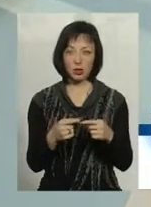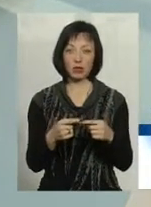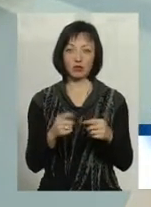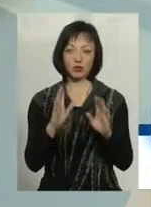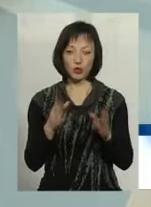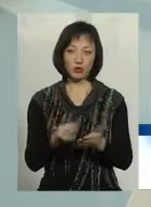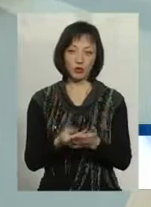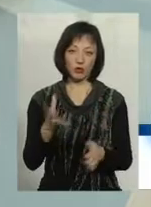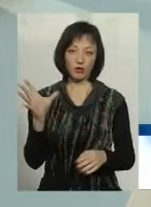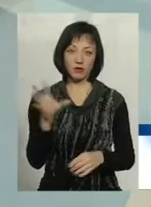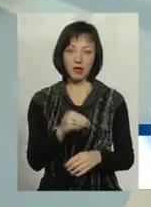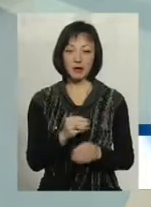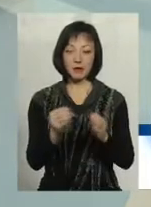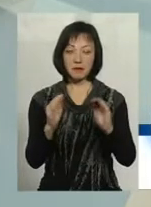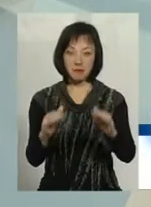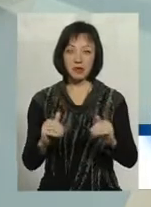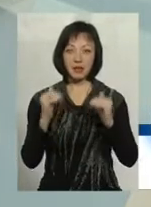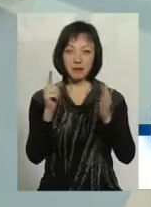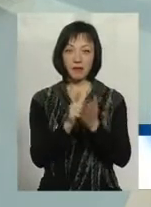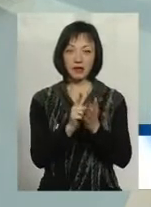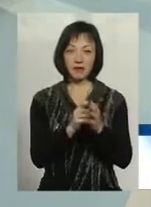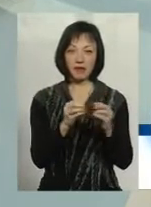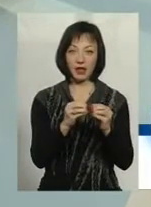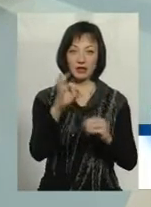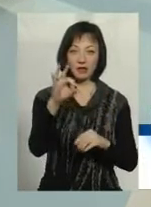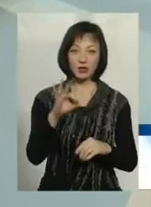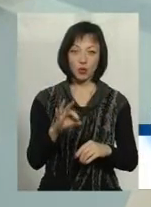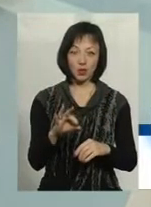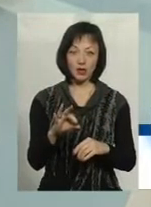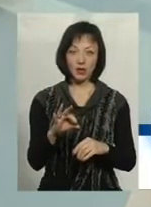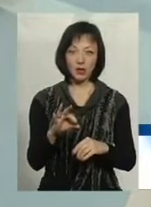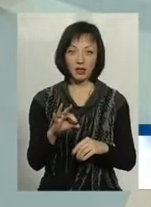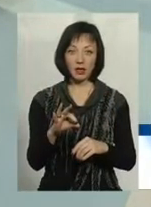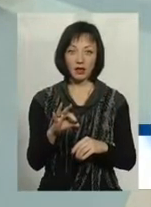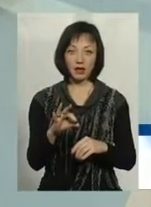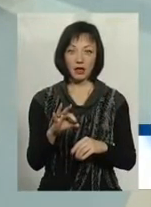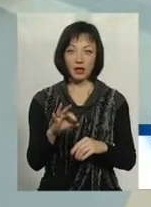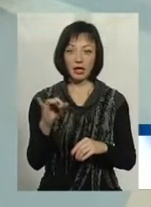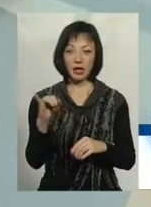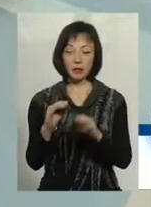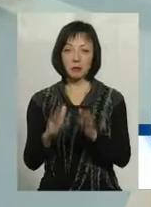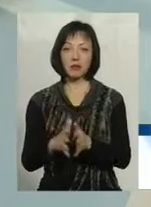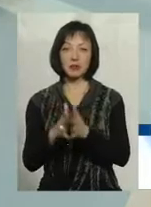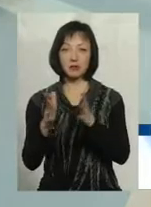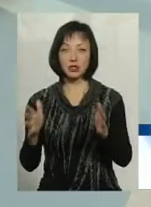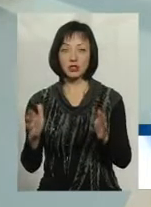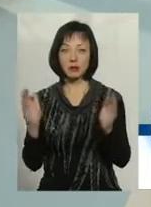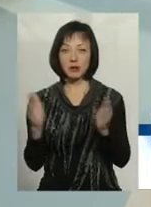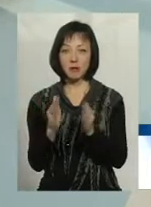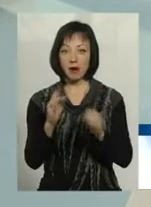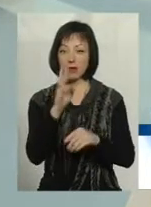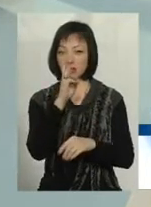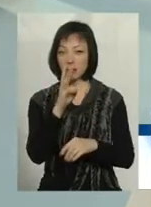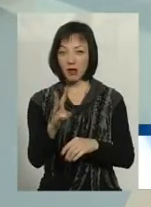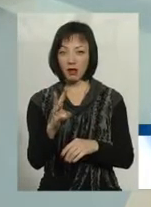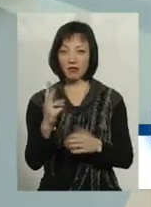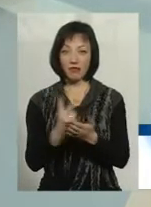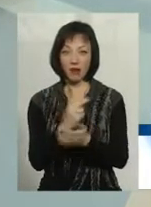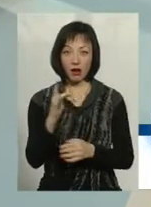на те, аби підвищити наш, ну, скажімо, соціальний статус, рівень прожитковий наших